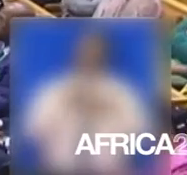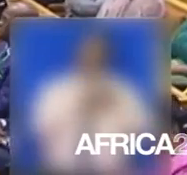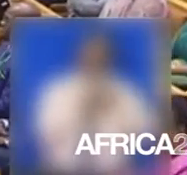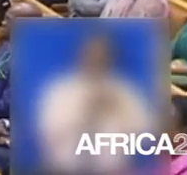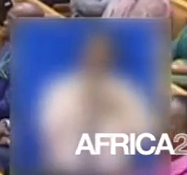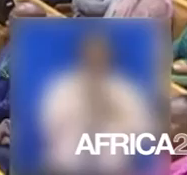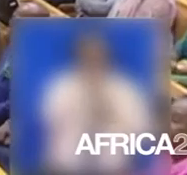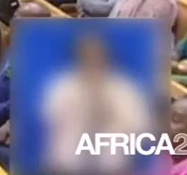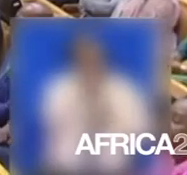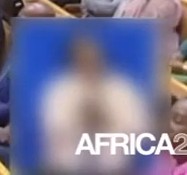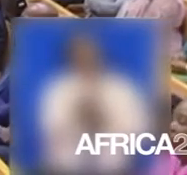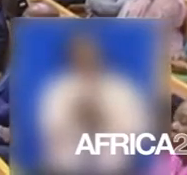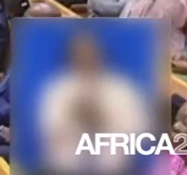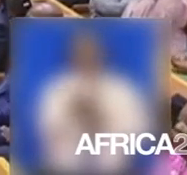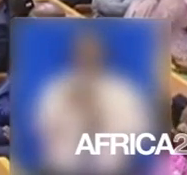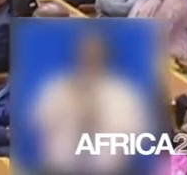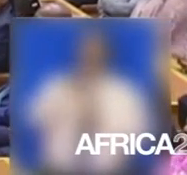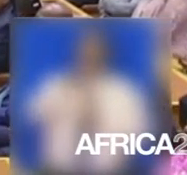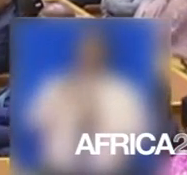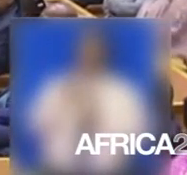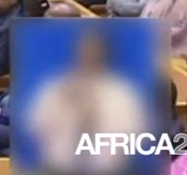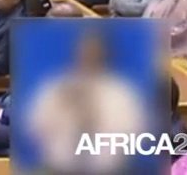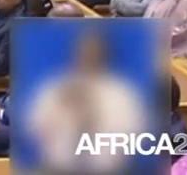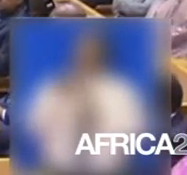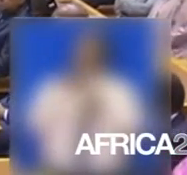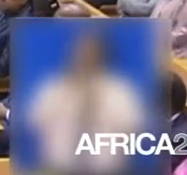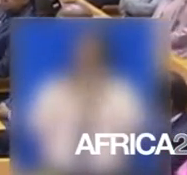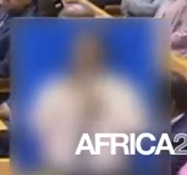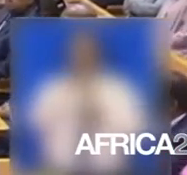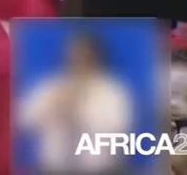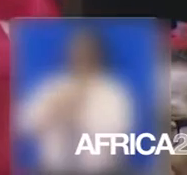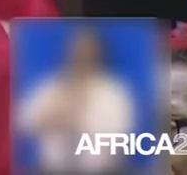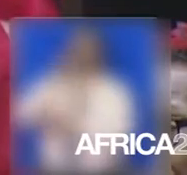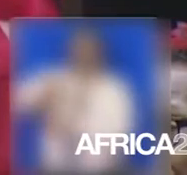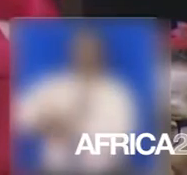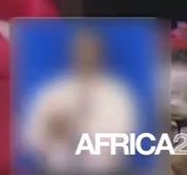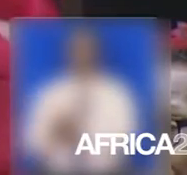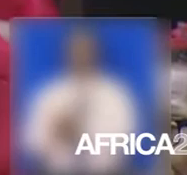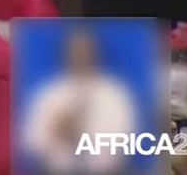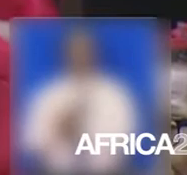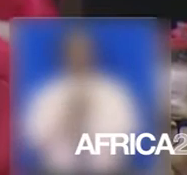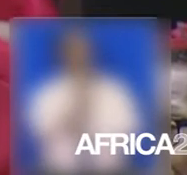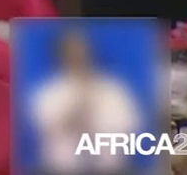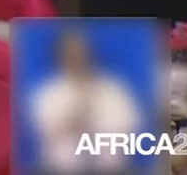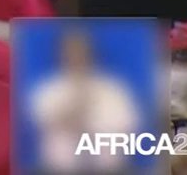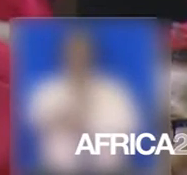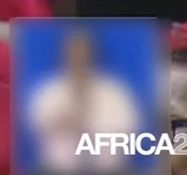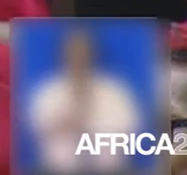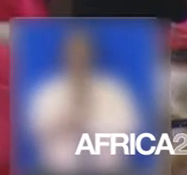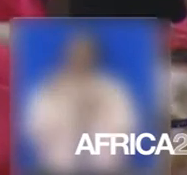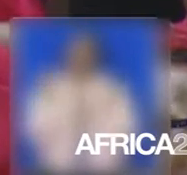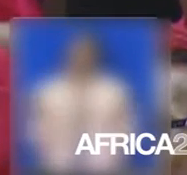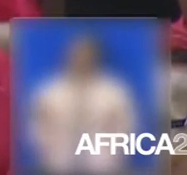Ce qu'ils veulent, c'est la démission du chef de l'État souvent impliqué dans des scandales de corruption. Après avoir été reconnu coupable dans un premier temps de violation